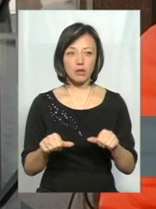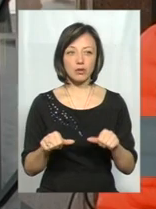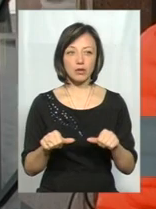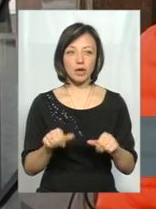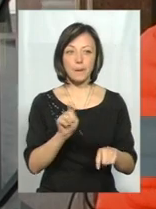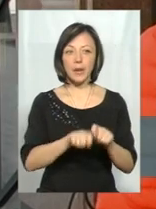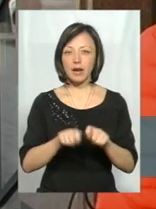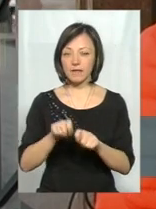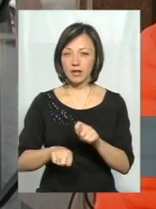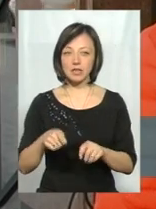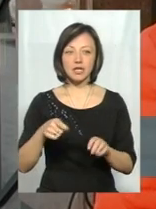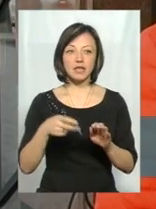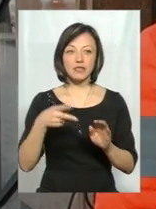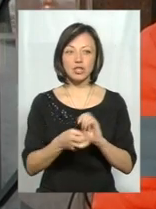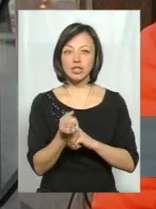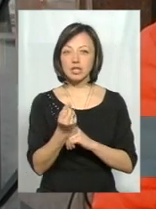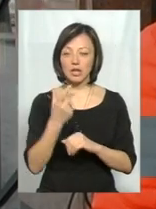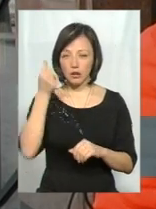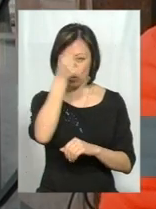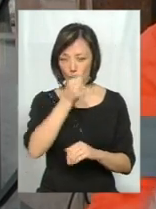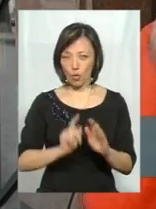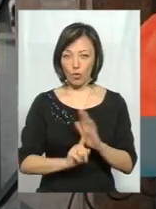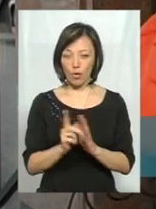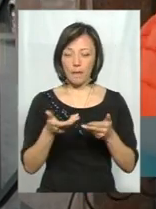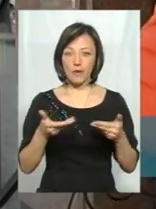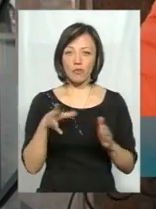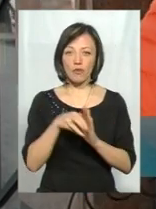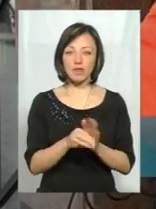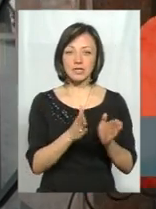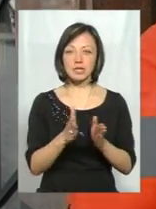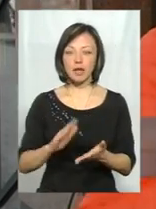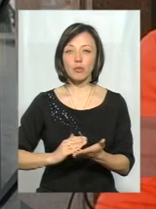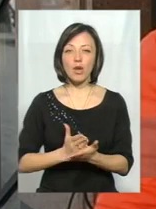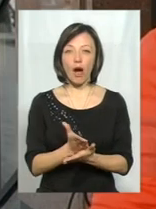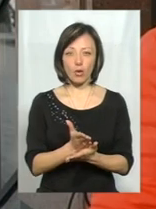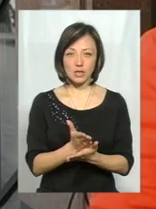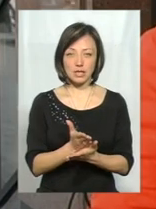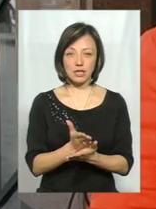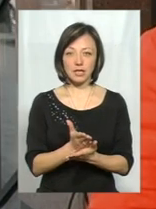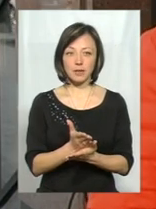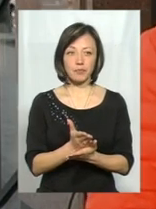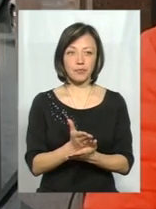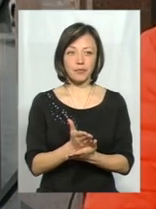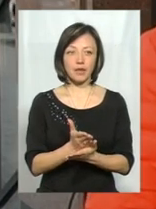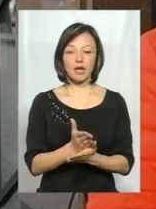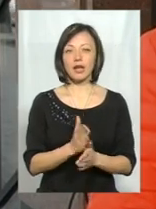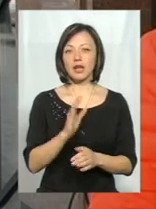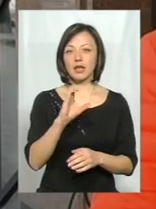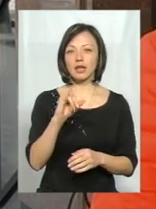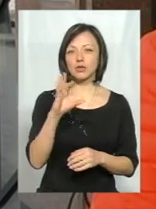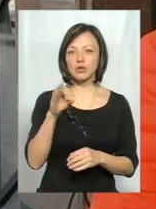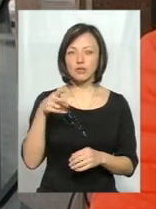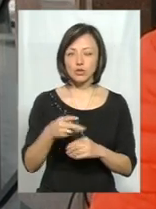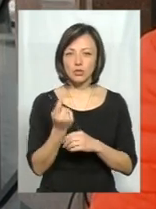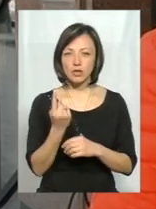скажімо, перевірок. Да? З 2013 року ми впроваджуємо систему якості ISO 9001 і систему